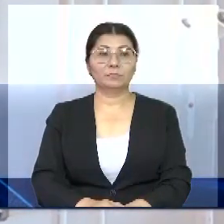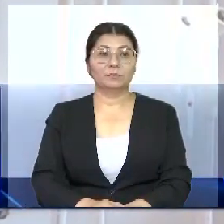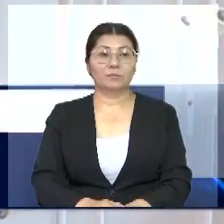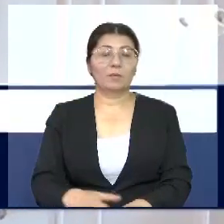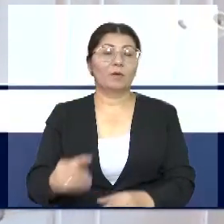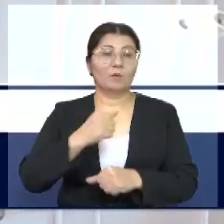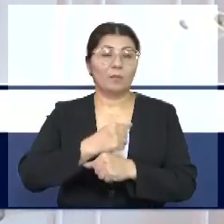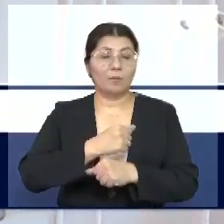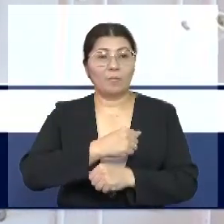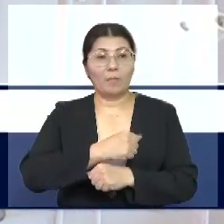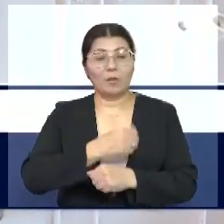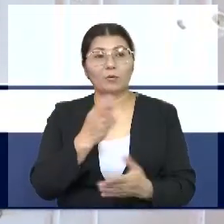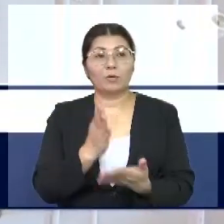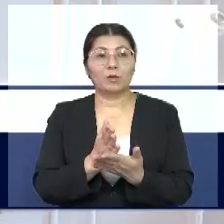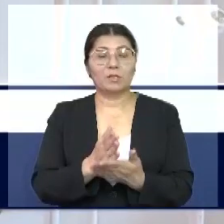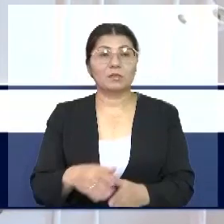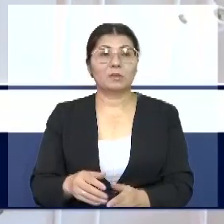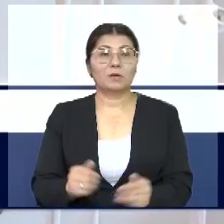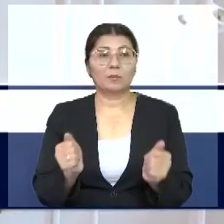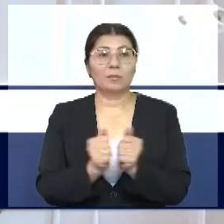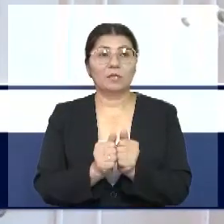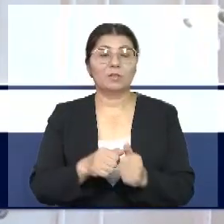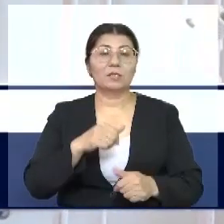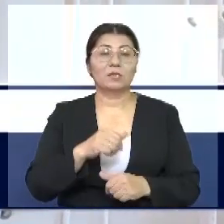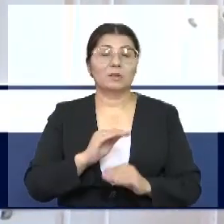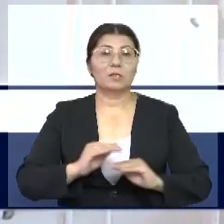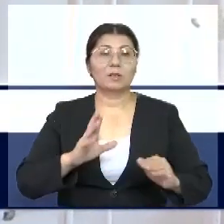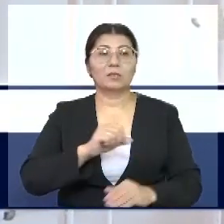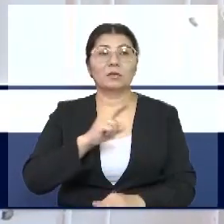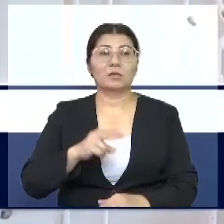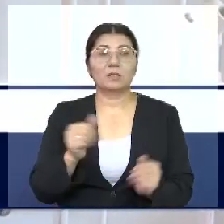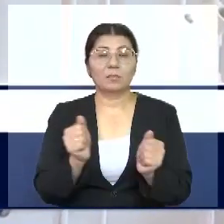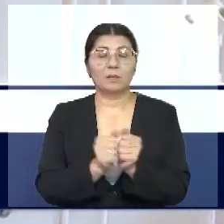Балкон есть, ближе к садику, ближе к школе.